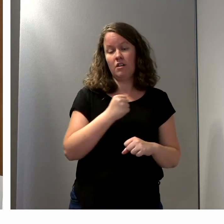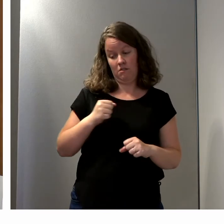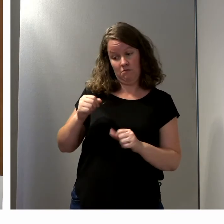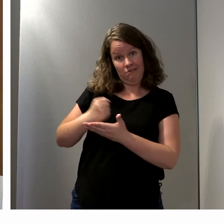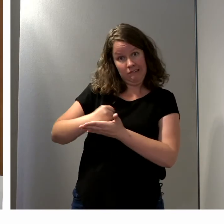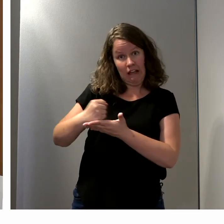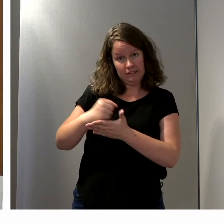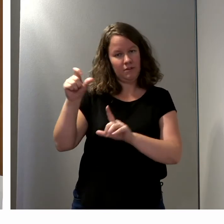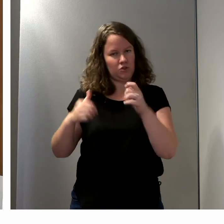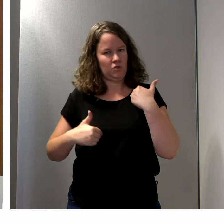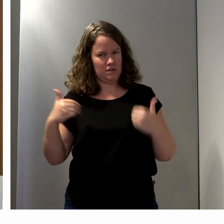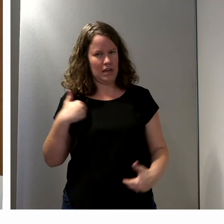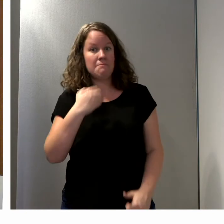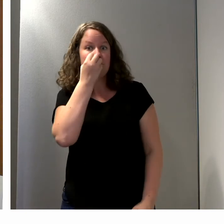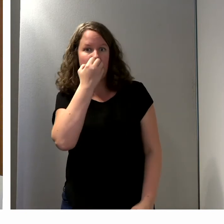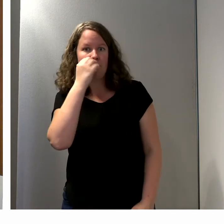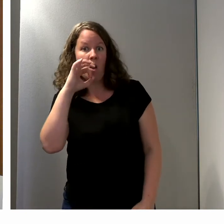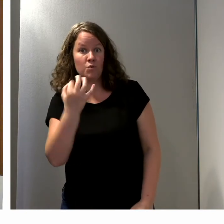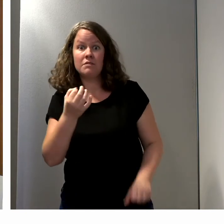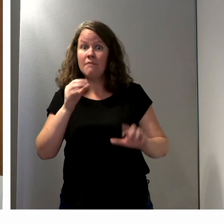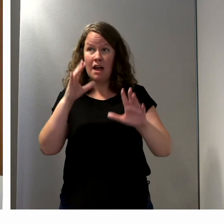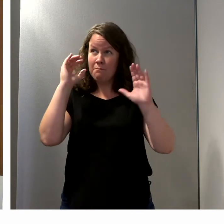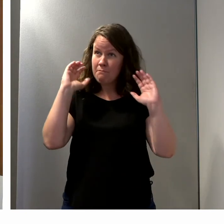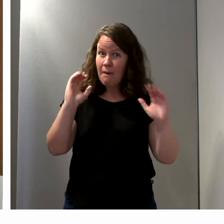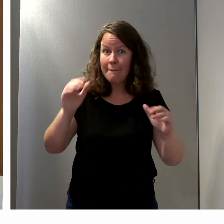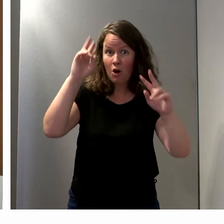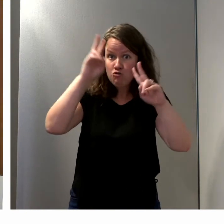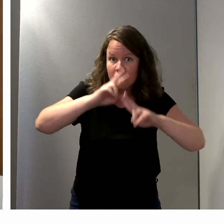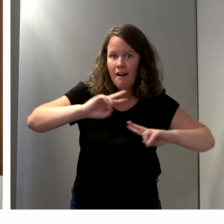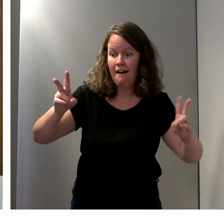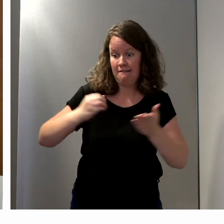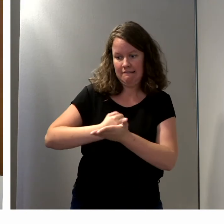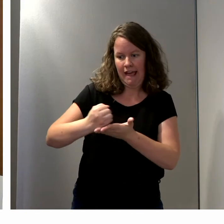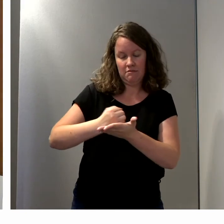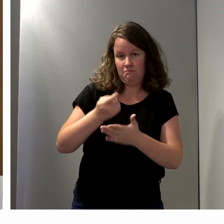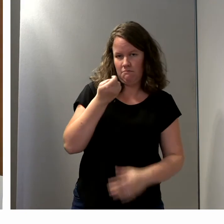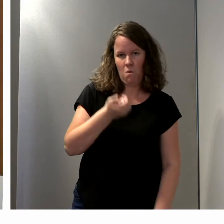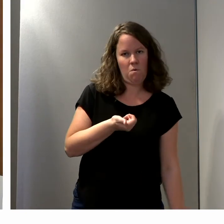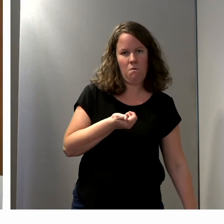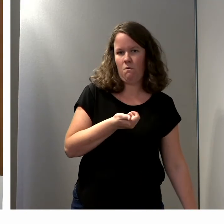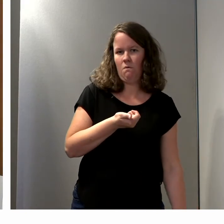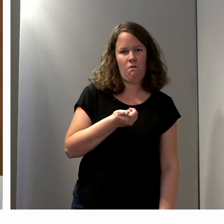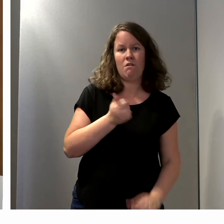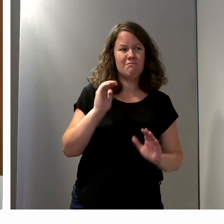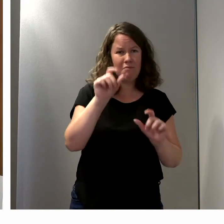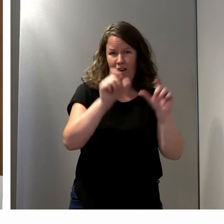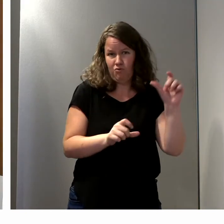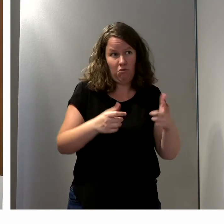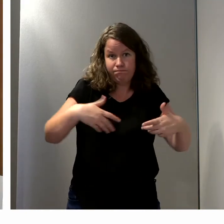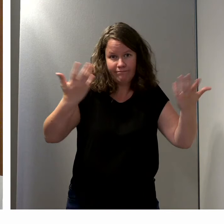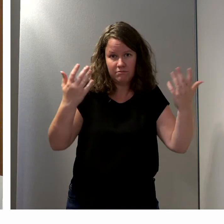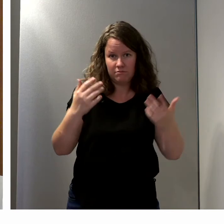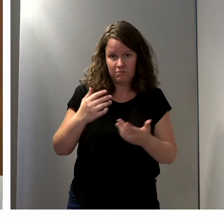fait, aujourd'hui, c'est une pratique en France qui n'est vraiment pas encore professionnalisée. D'ailleurs, on a encore très peu d'experts en